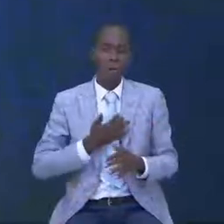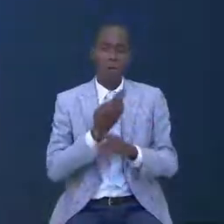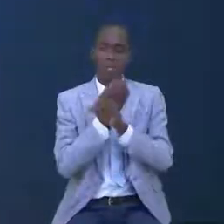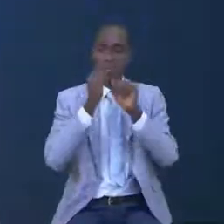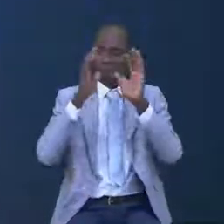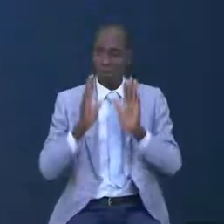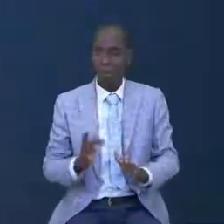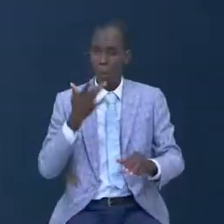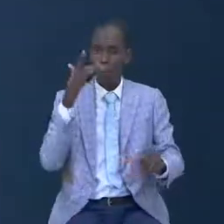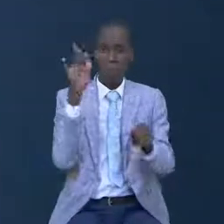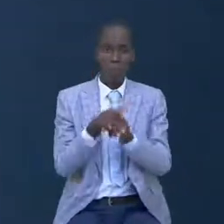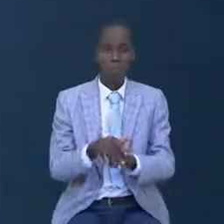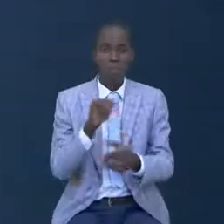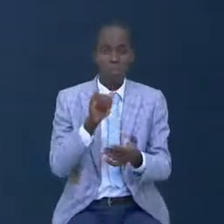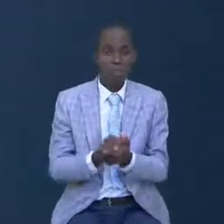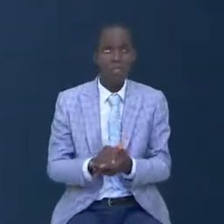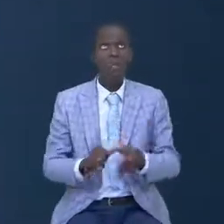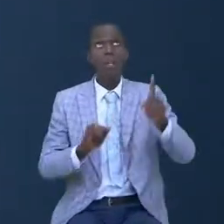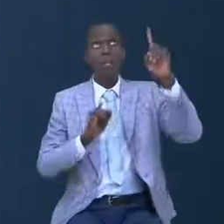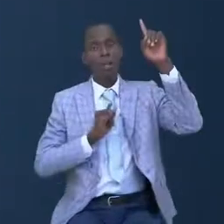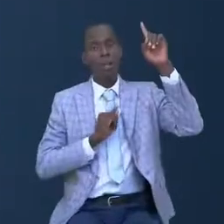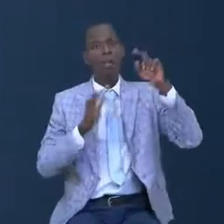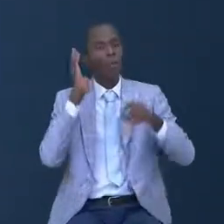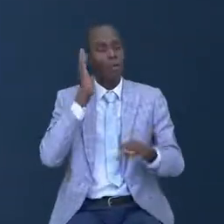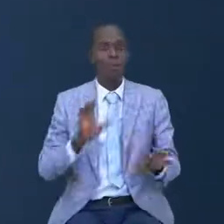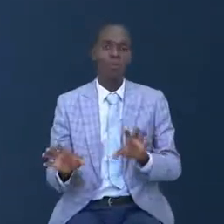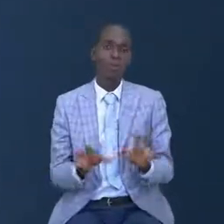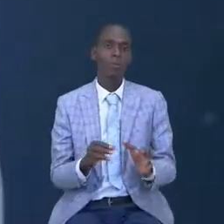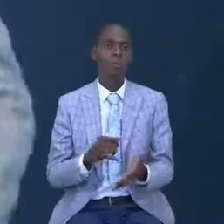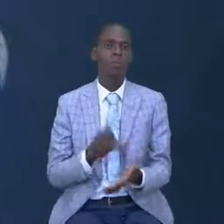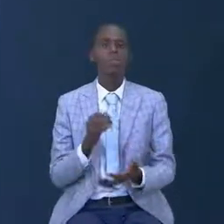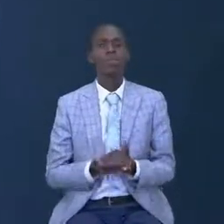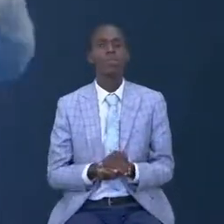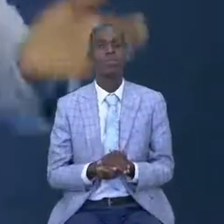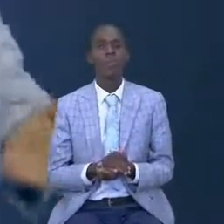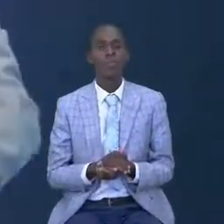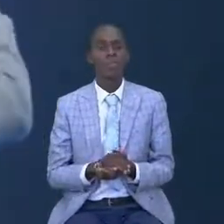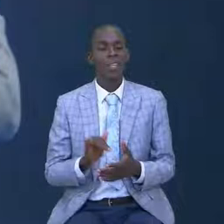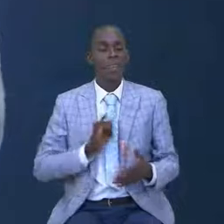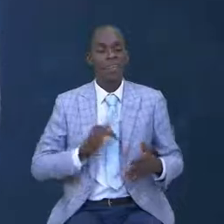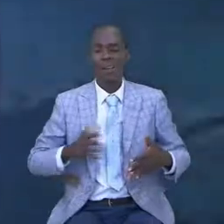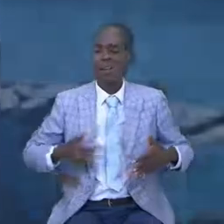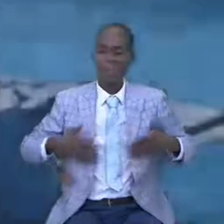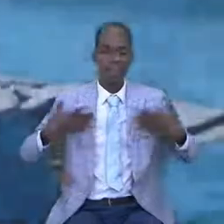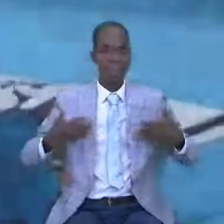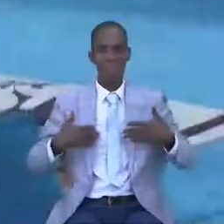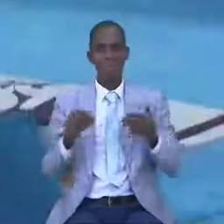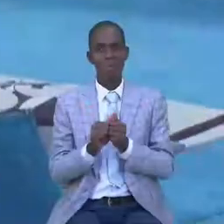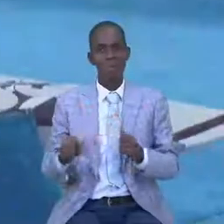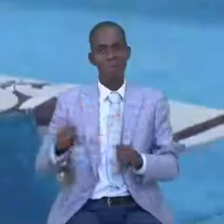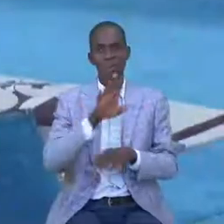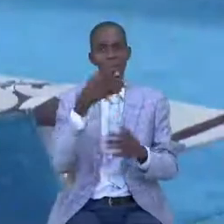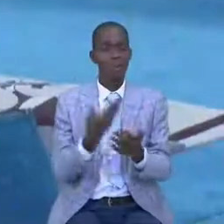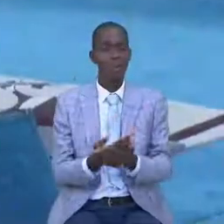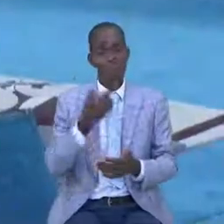chose, si tu peux demander, le Père au ciel, notre Seigneur Jésus-Christ, le Rédempteur, dit que il dit que je